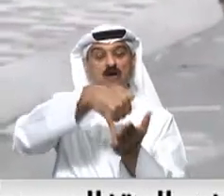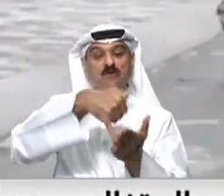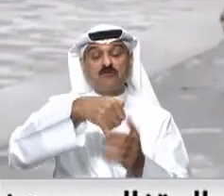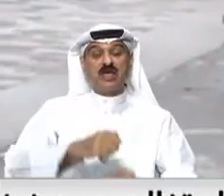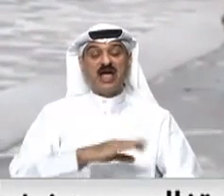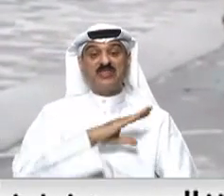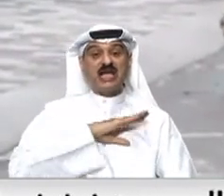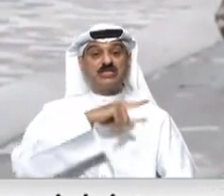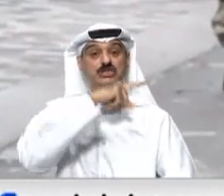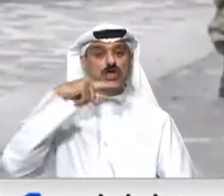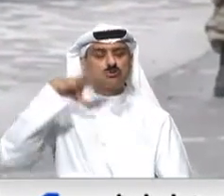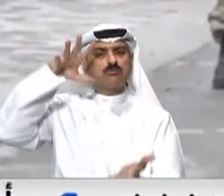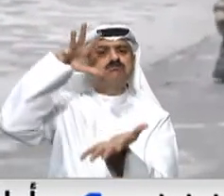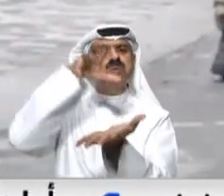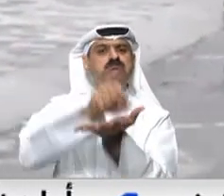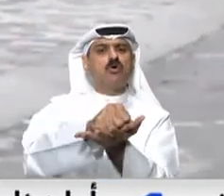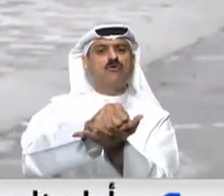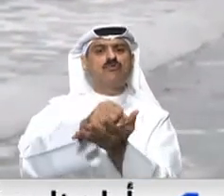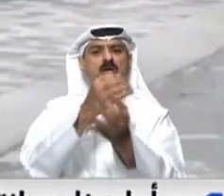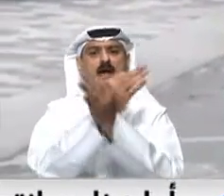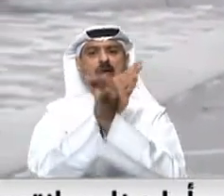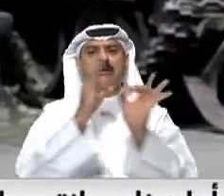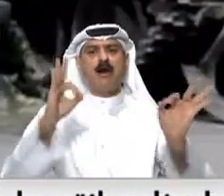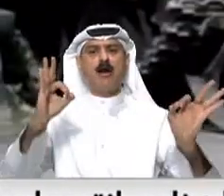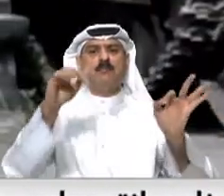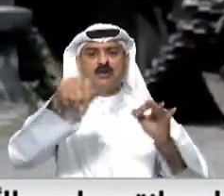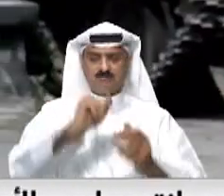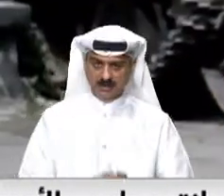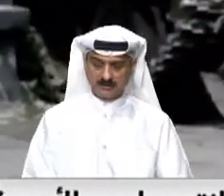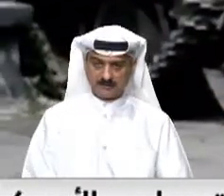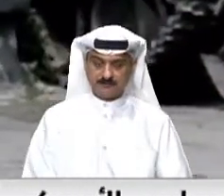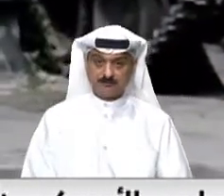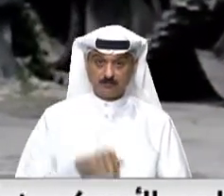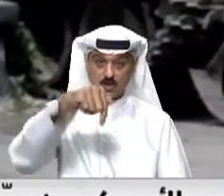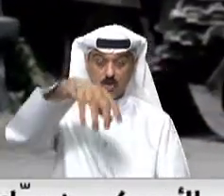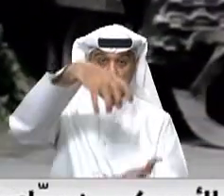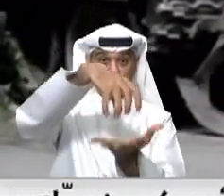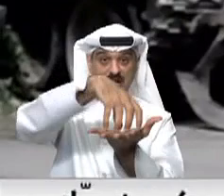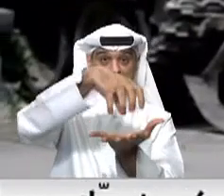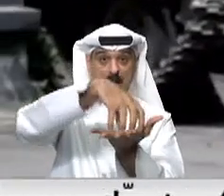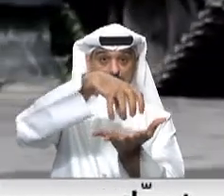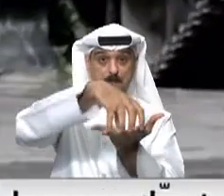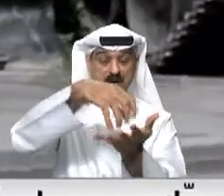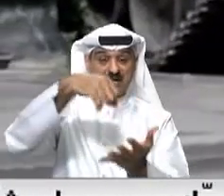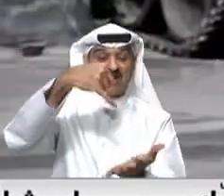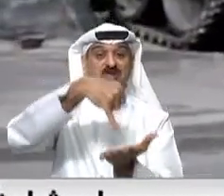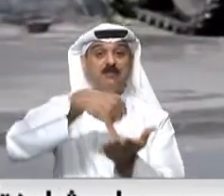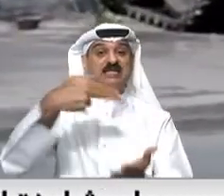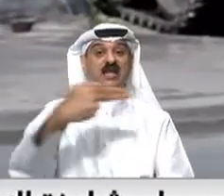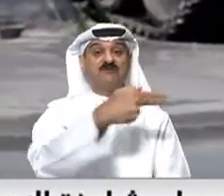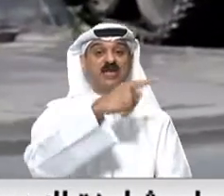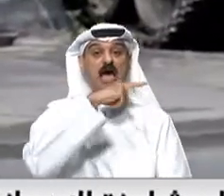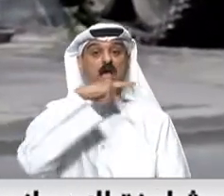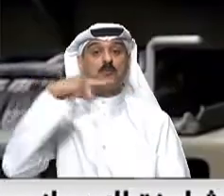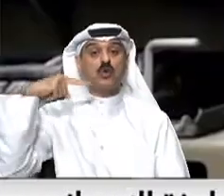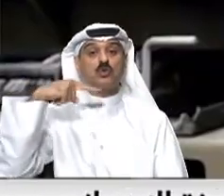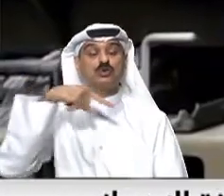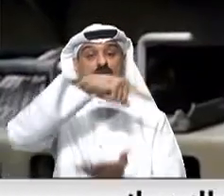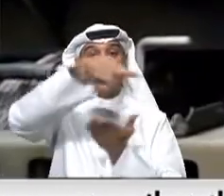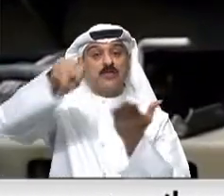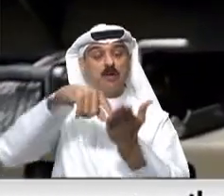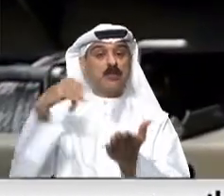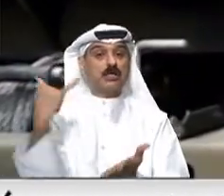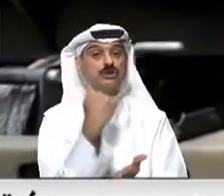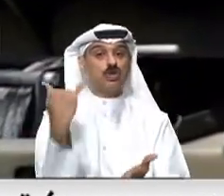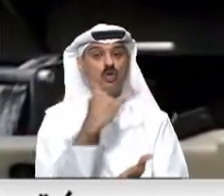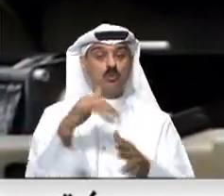الروسي والسيطرة على المنشآت والمواقع العسكرية ومن ضمنها المطار في مدينة روستوف، والتي تعتبر مركزا أساسيا